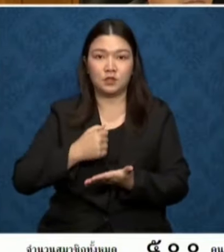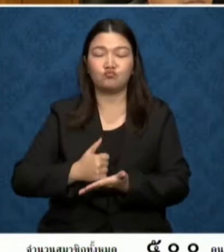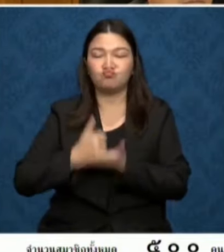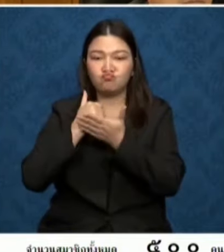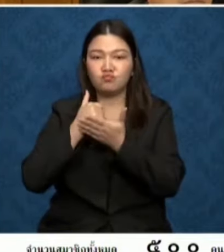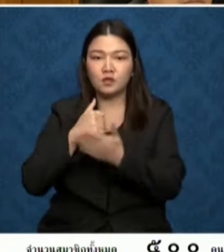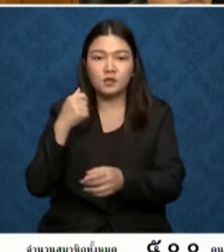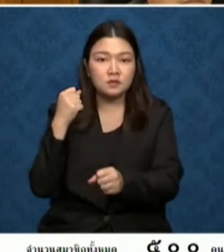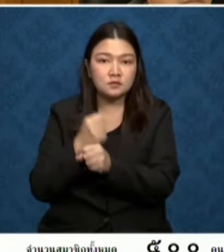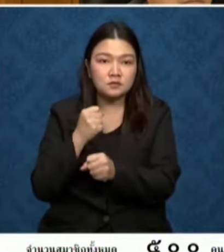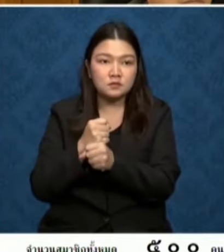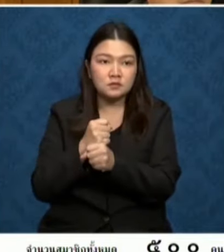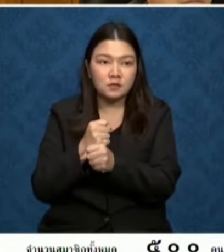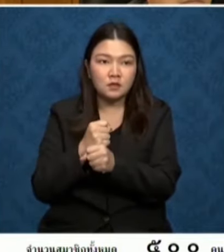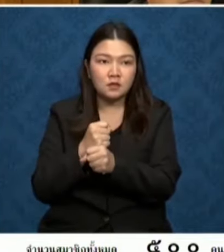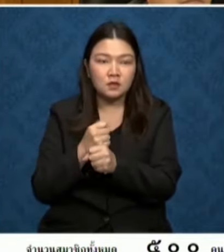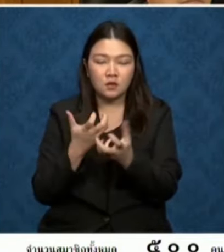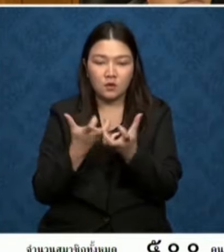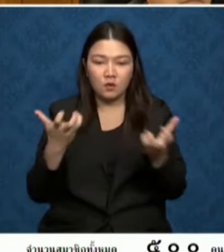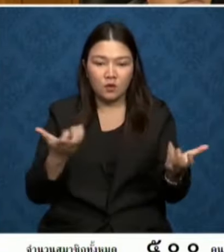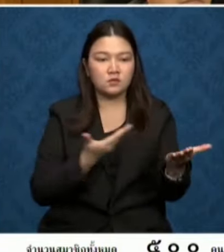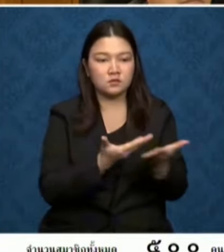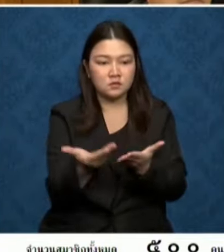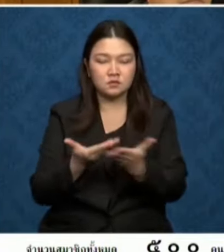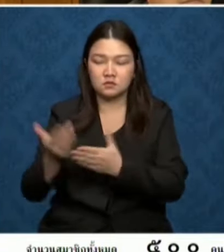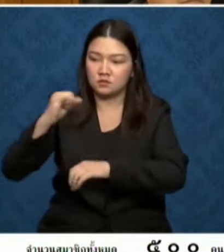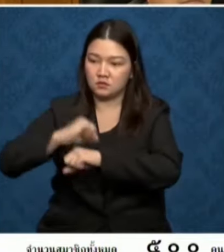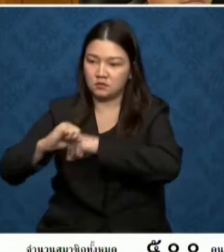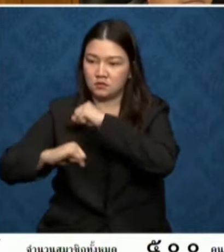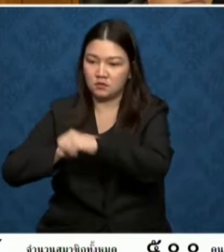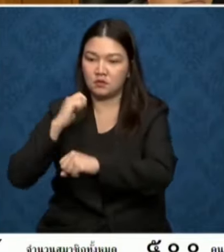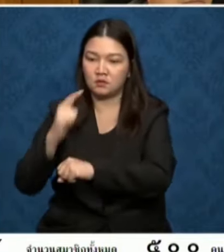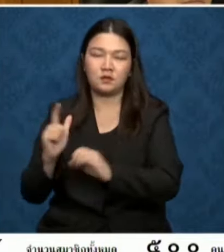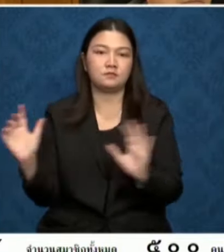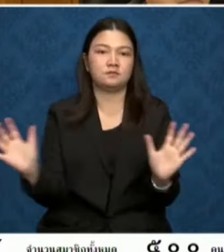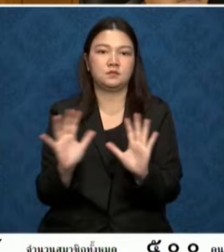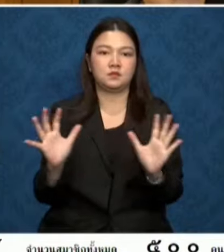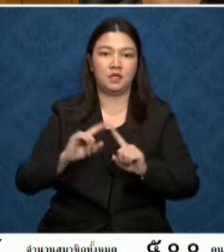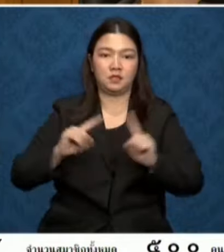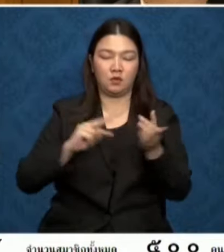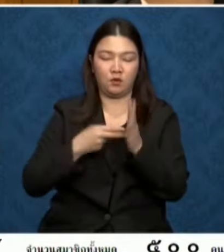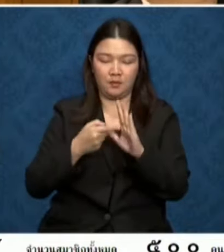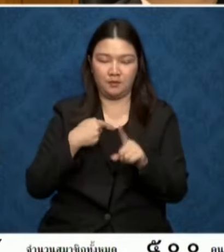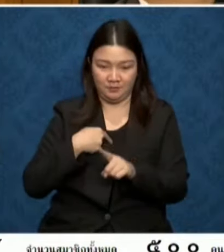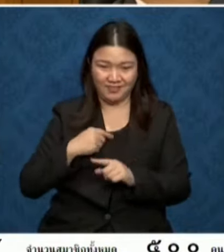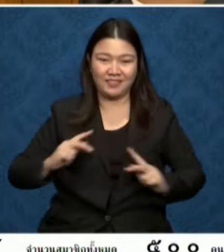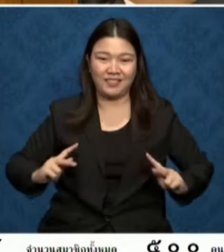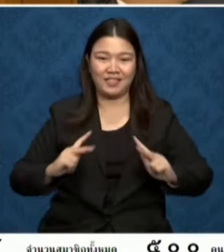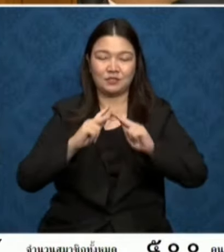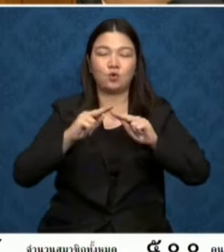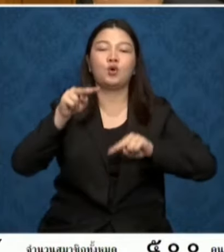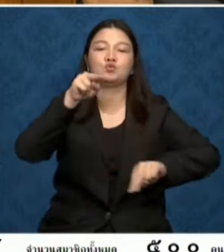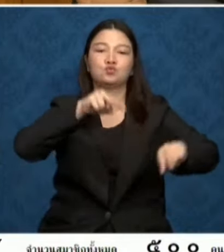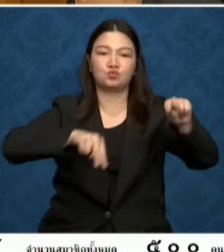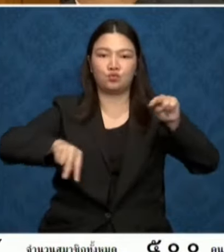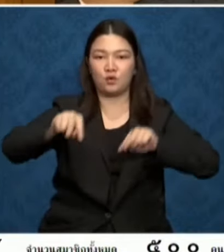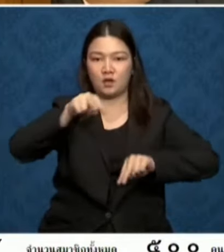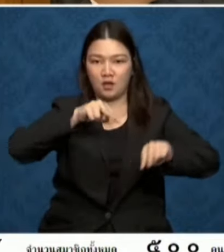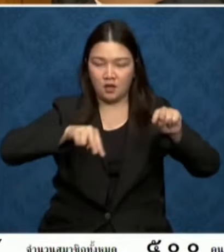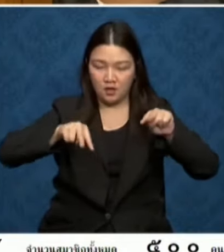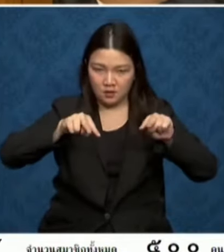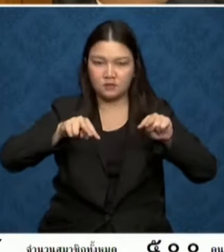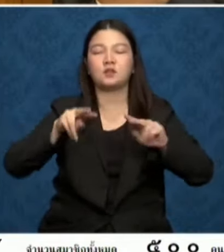จไปจัดซื้อจัดจ้างหรือไปก่อสร้างแต่เป็นกระทรวงที่ทำหน้าที่กำกับดูแลครับต้องออก